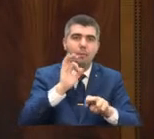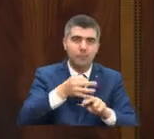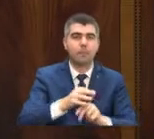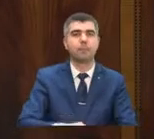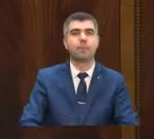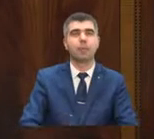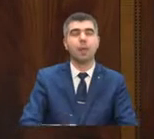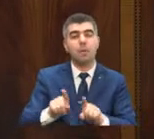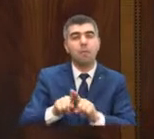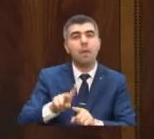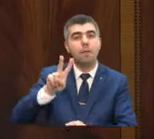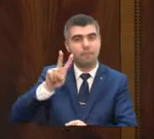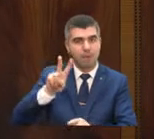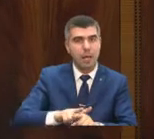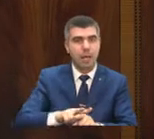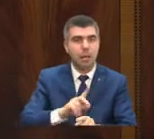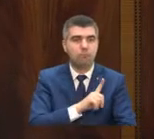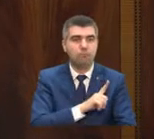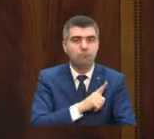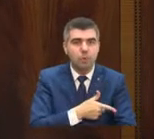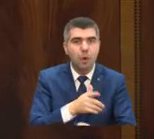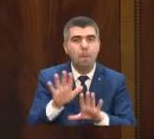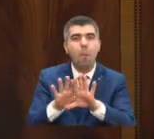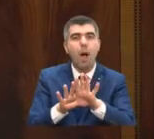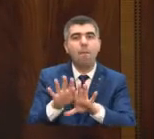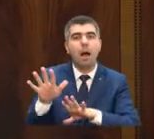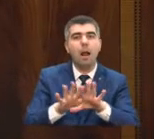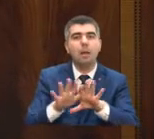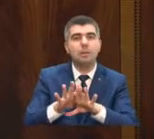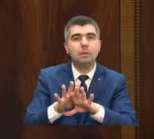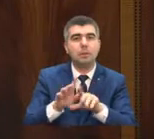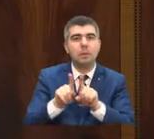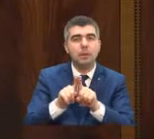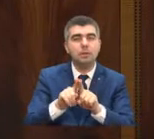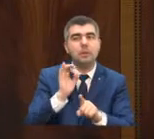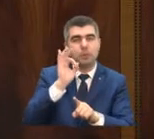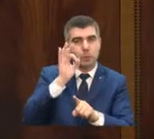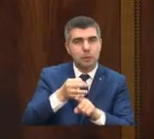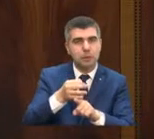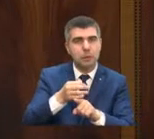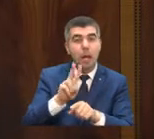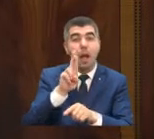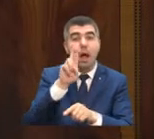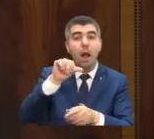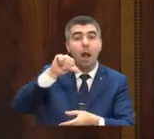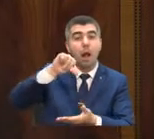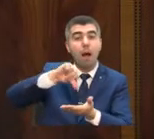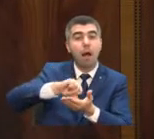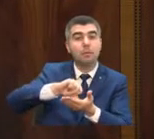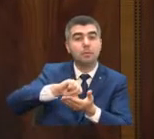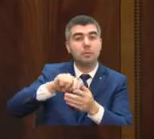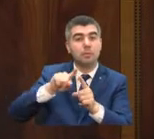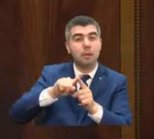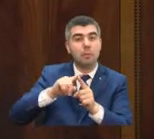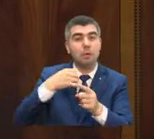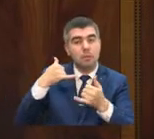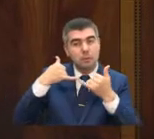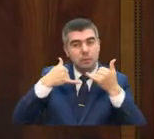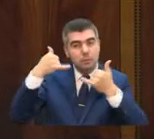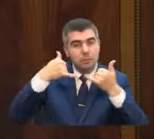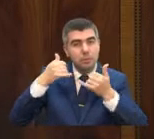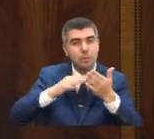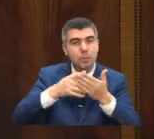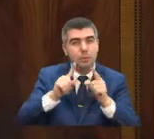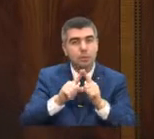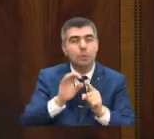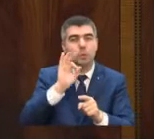فقد تمكن المكتب المركزي للأبحاث القضائية بفضل المعلومات الدقيقة التي وفرتها المديرية العامة لمراقبة التراب الوطني من توقيف